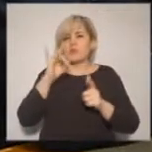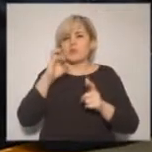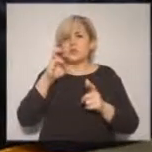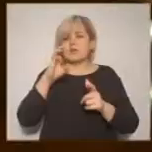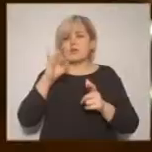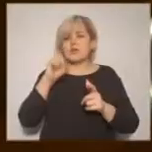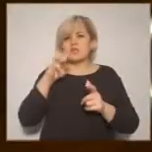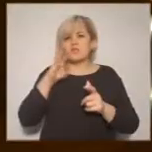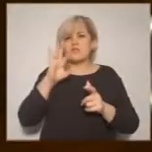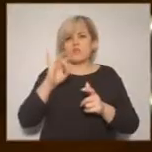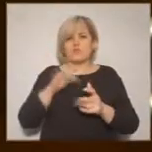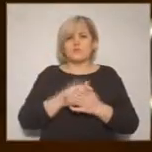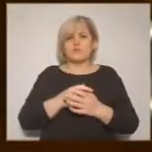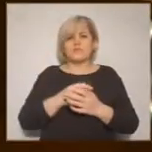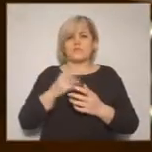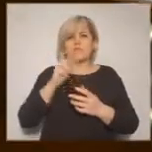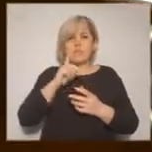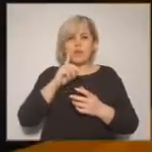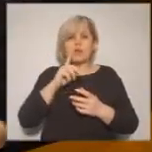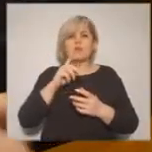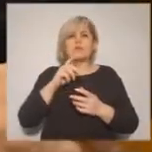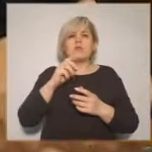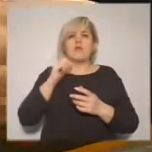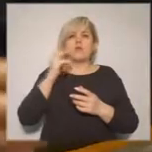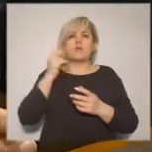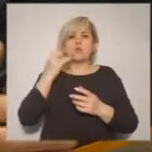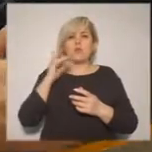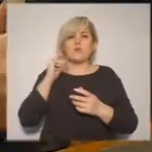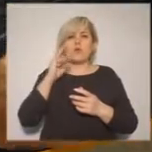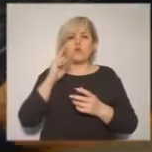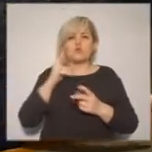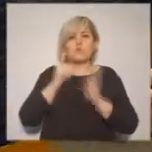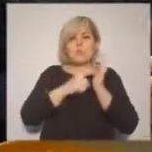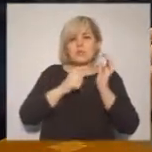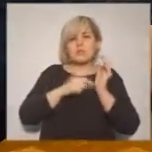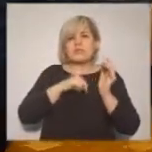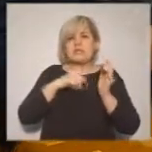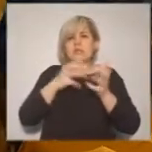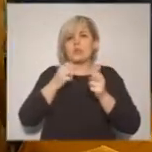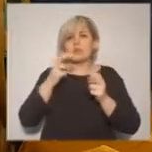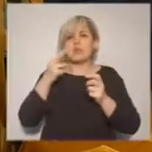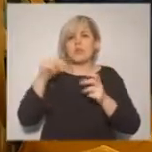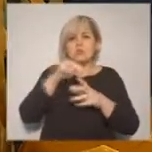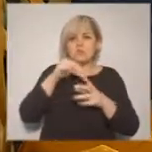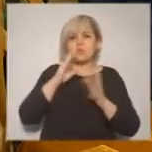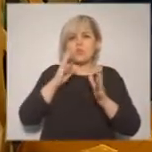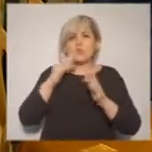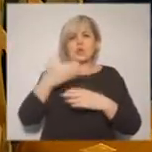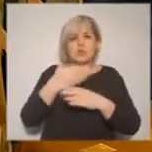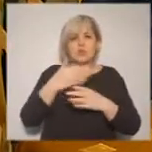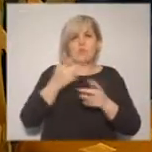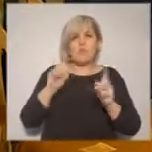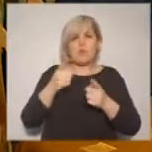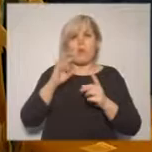раствор приготовить. Пока суть до дела, Анатолий Иванович поделился, что сам берет для засола только рыбу, пойманную осенью или ранней